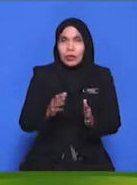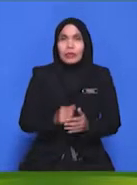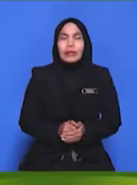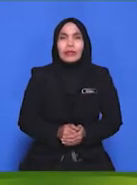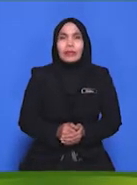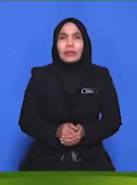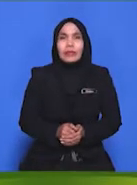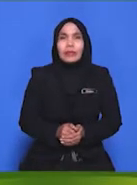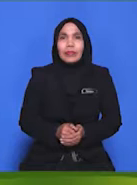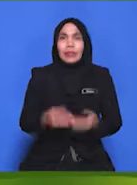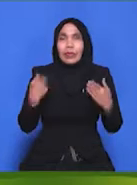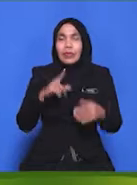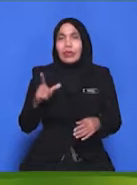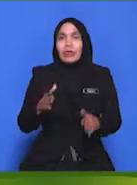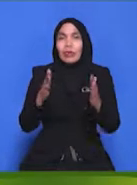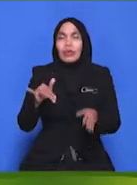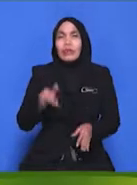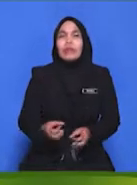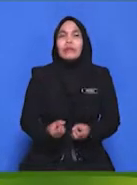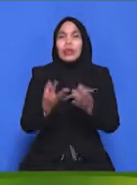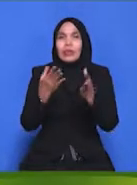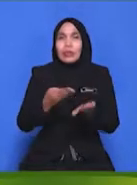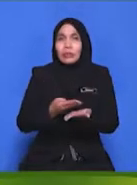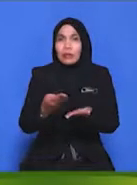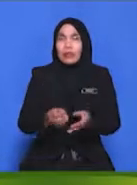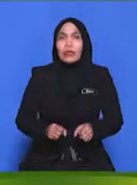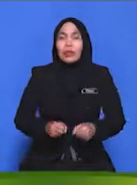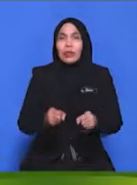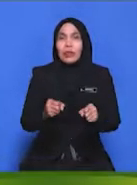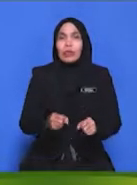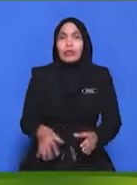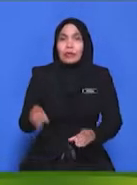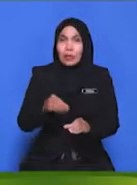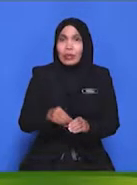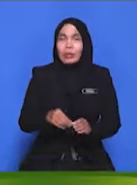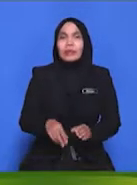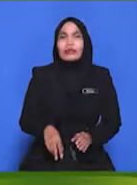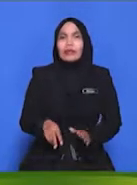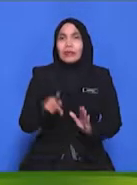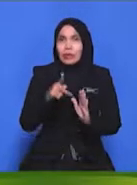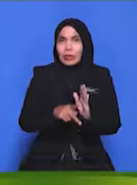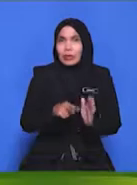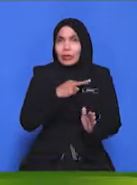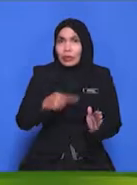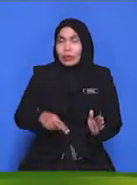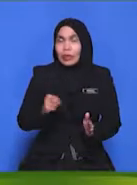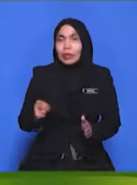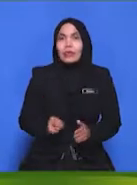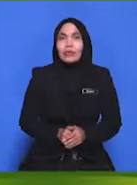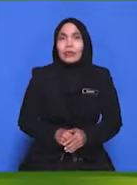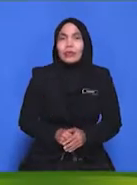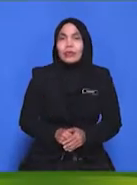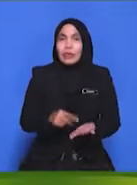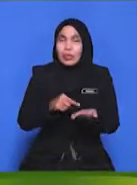yang banyak memberikan sumbangan dalam kerajaan Umayyah. Boleh ingat lagi sumbangan